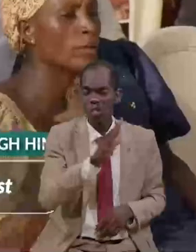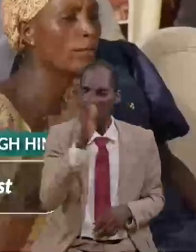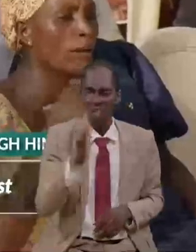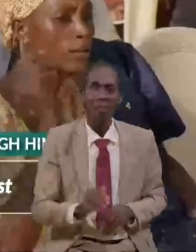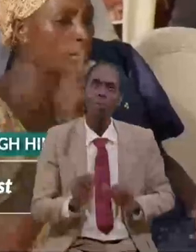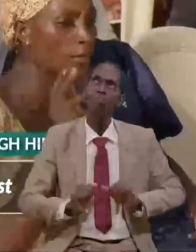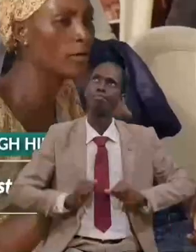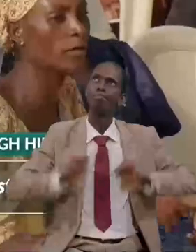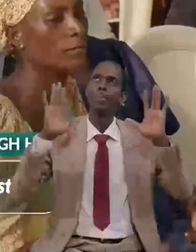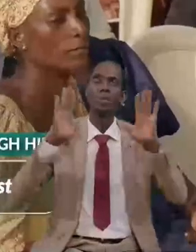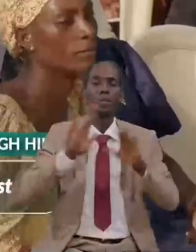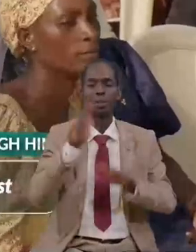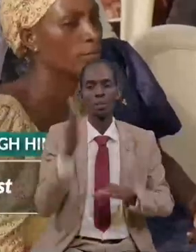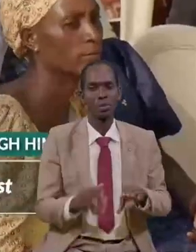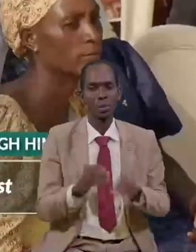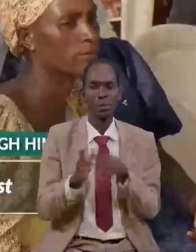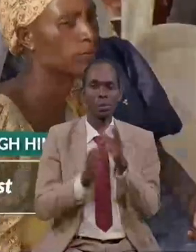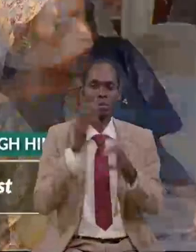abandonner.